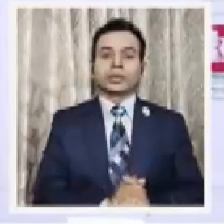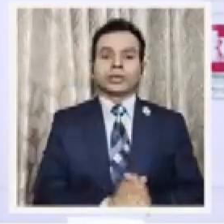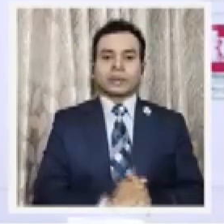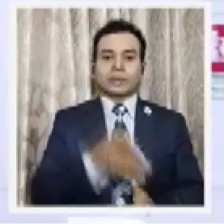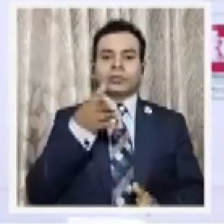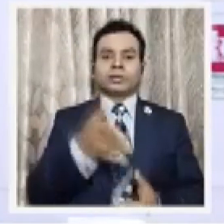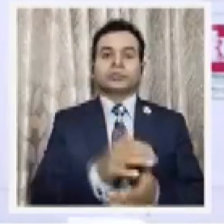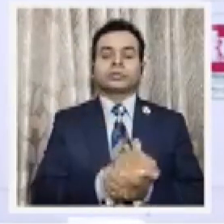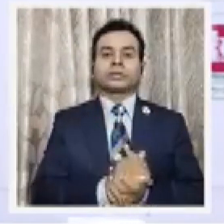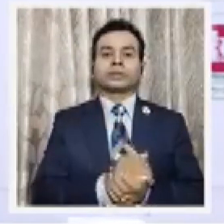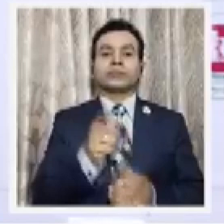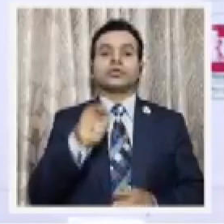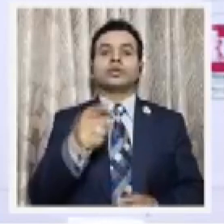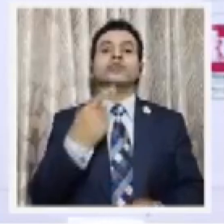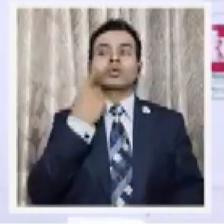হার